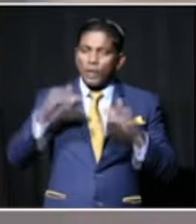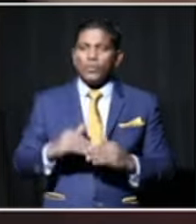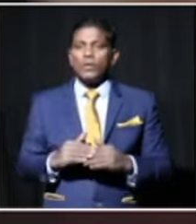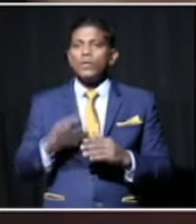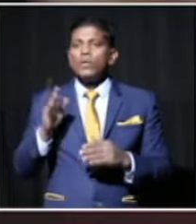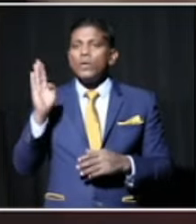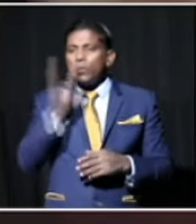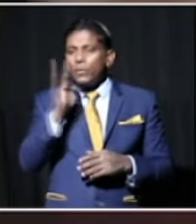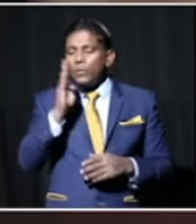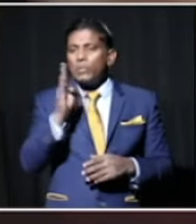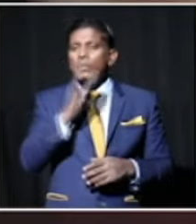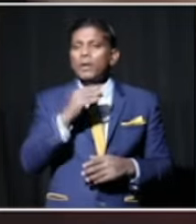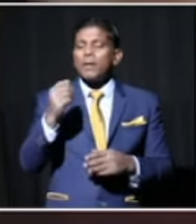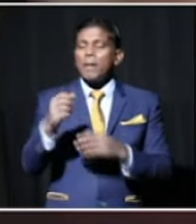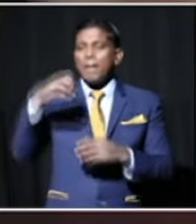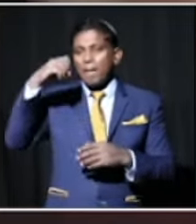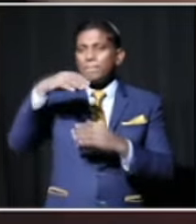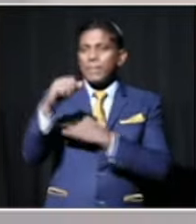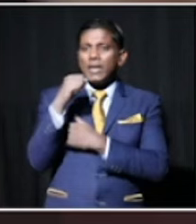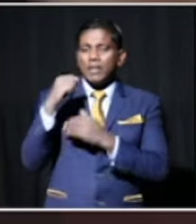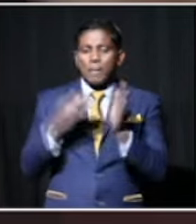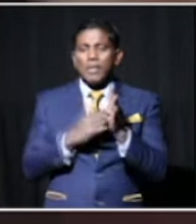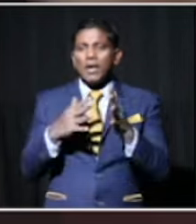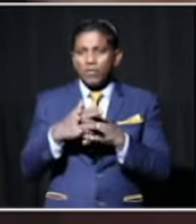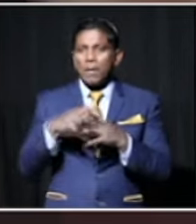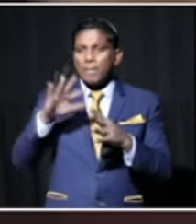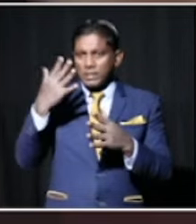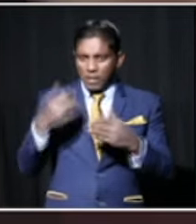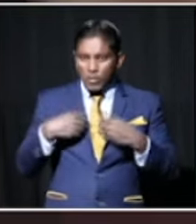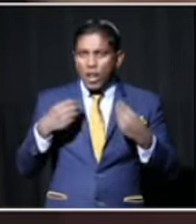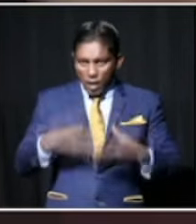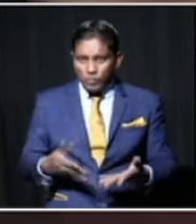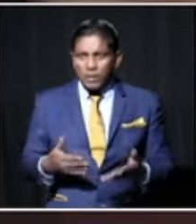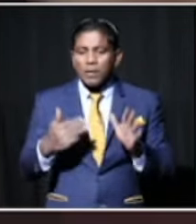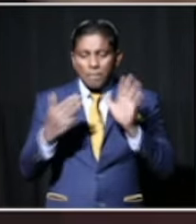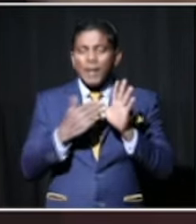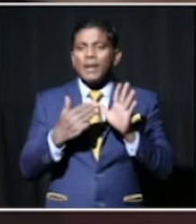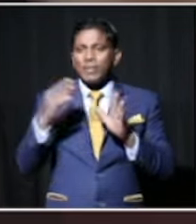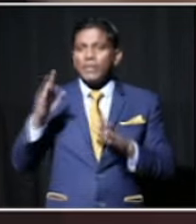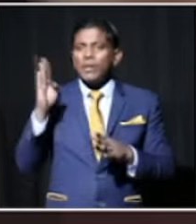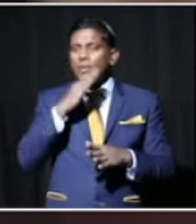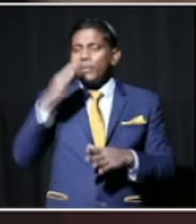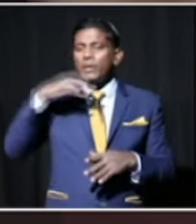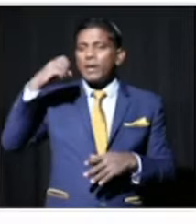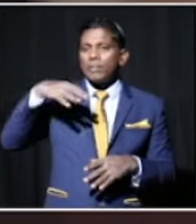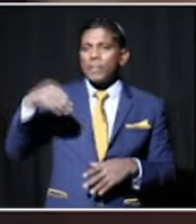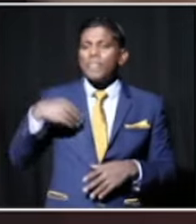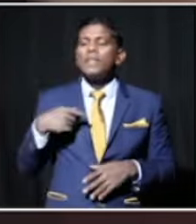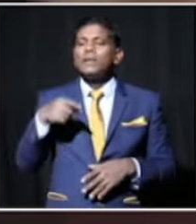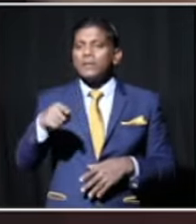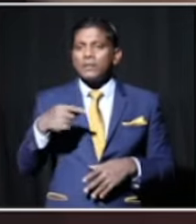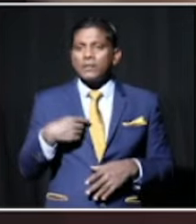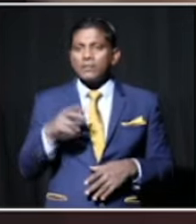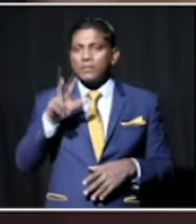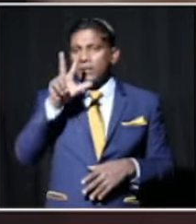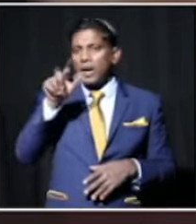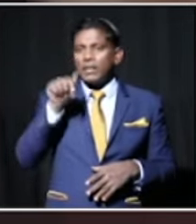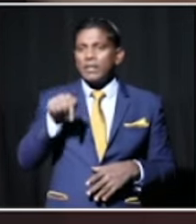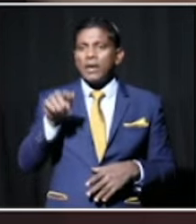බලෙන් මෙගාවොට් 500ක් එන එක අපිට අලාබද මන්නාරමේ දැනටත් දුවන සුලම් බලාගාරය වැය වෙනවා 8.47ක්